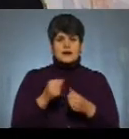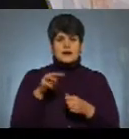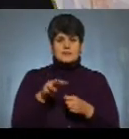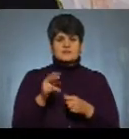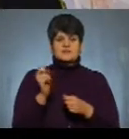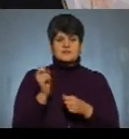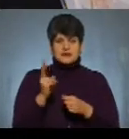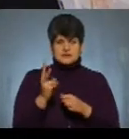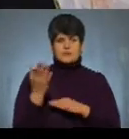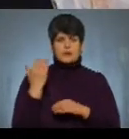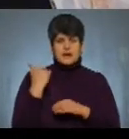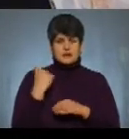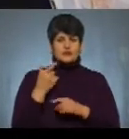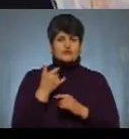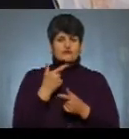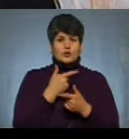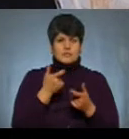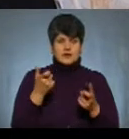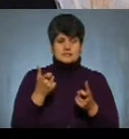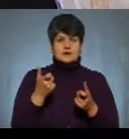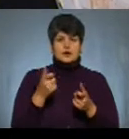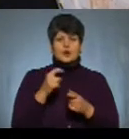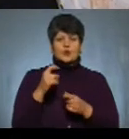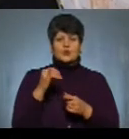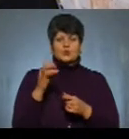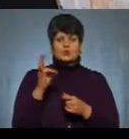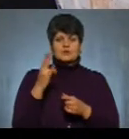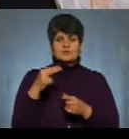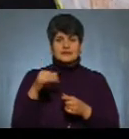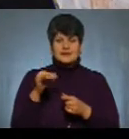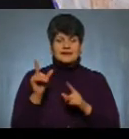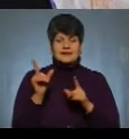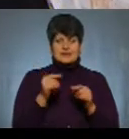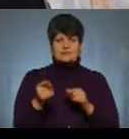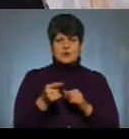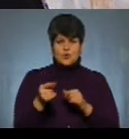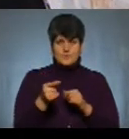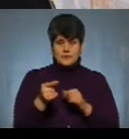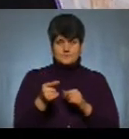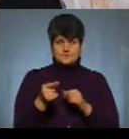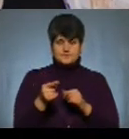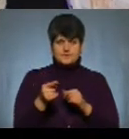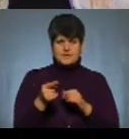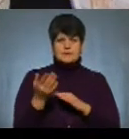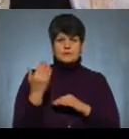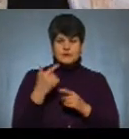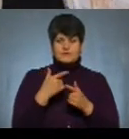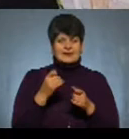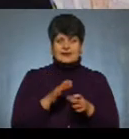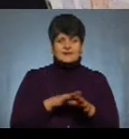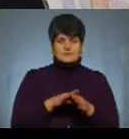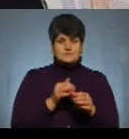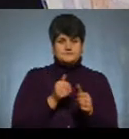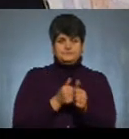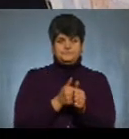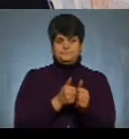автодорозі М-12. За попередньою інформацією, водій автомобіля Hyundai, який рухався в напрямку міста Тернополя, за попередньою інформацією,